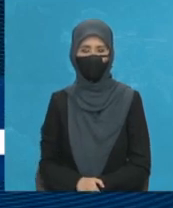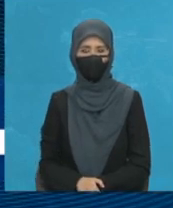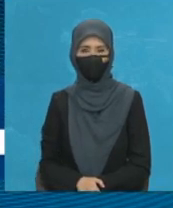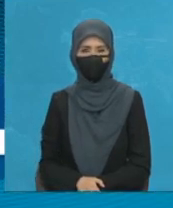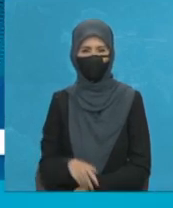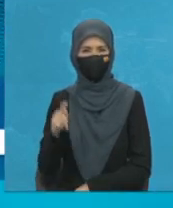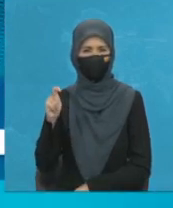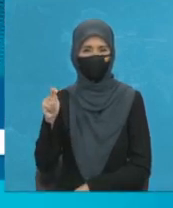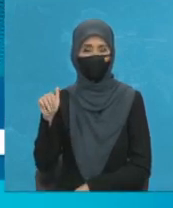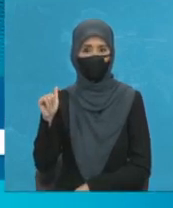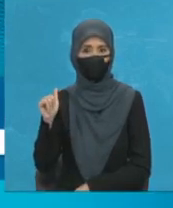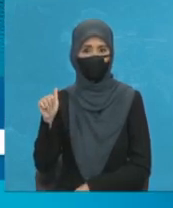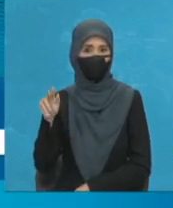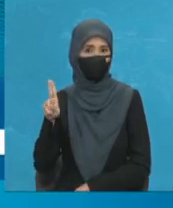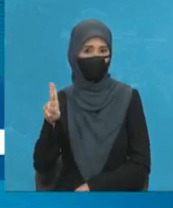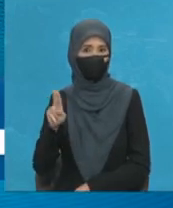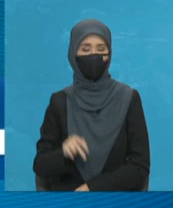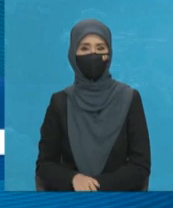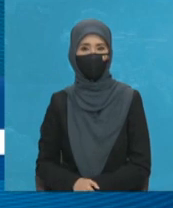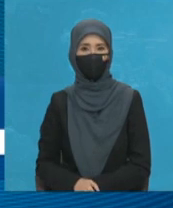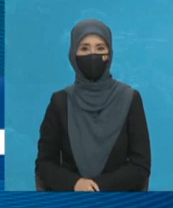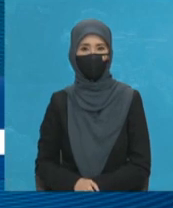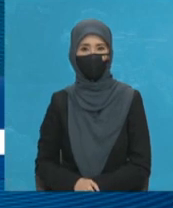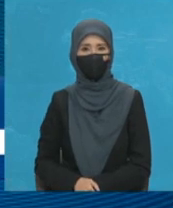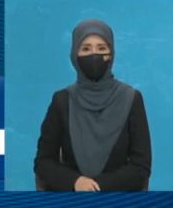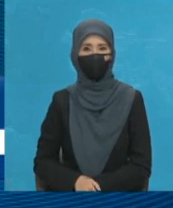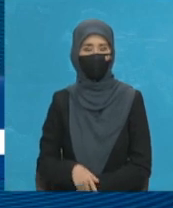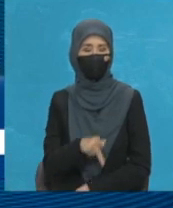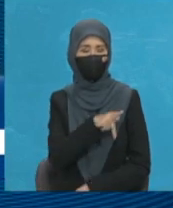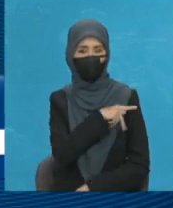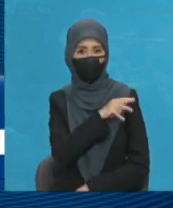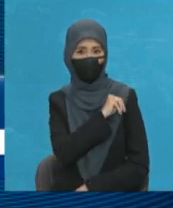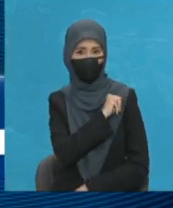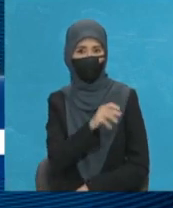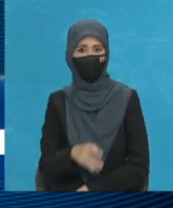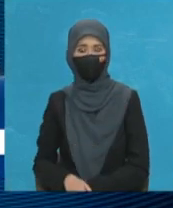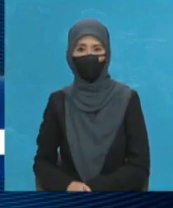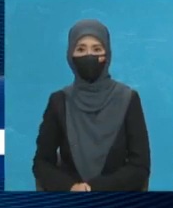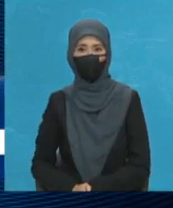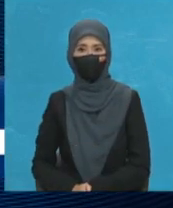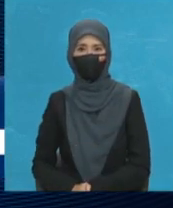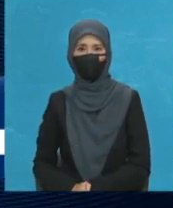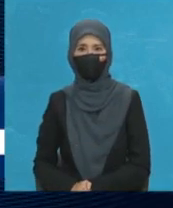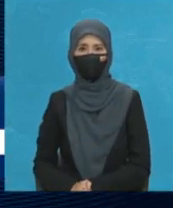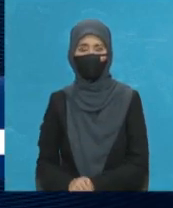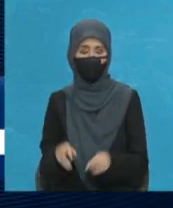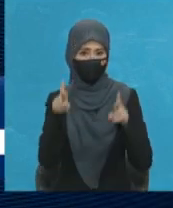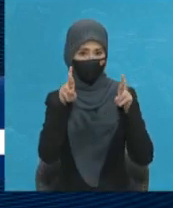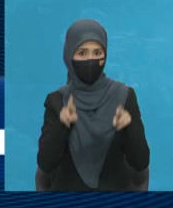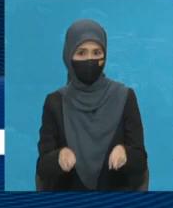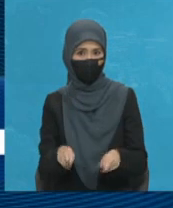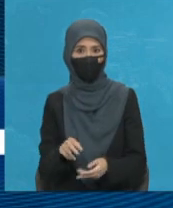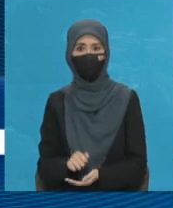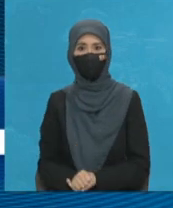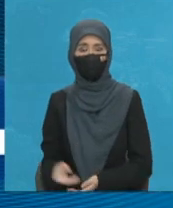Hai Tuhan terutama Imran Khan Perdana Menteri Republik Islam Pakistan dan kerajaan serta Rakyat Republik Islam Pakistan